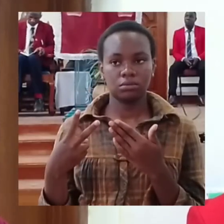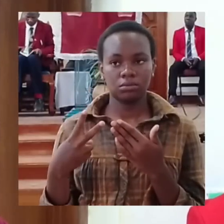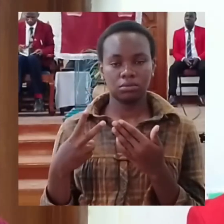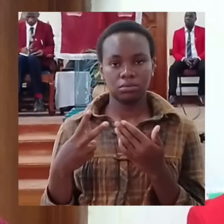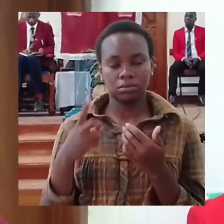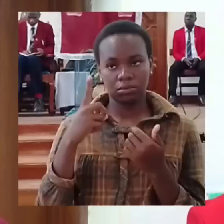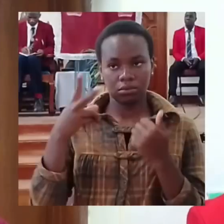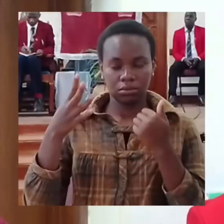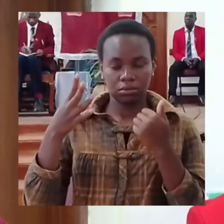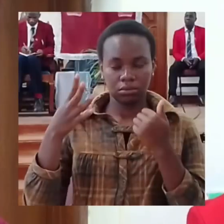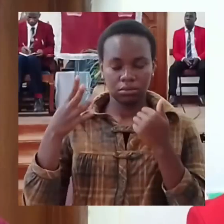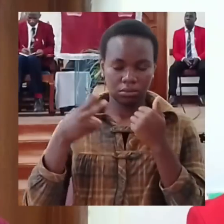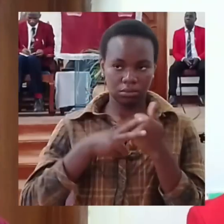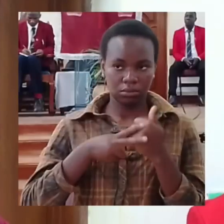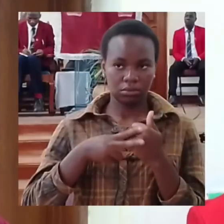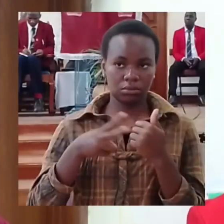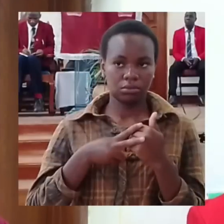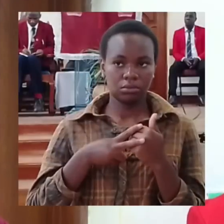17